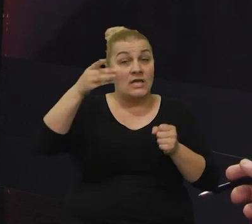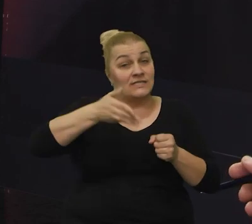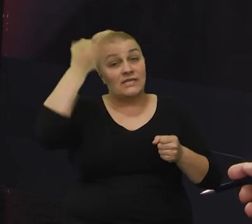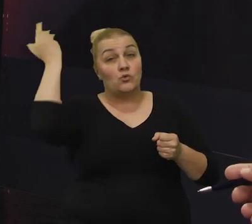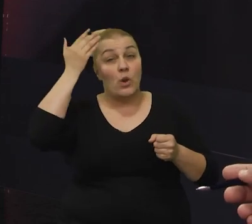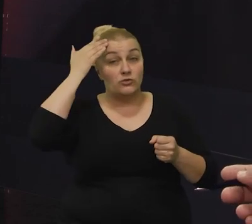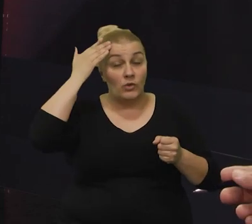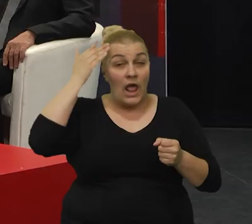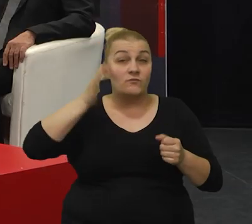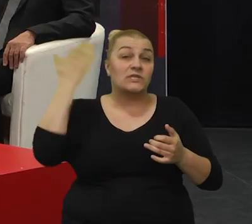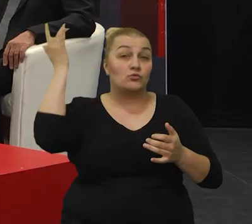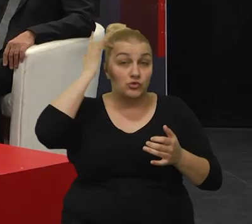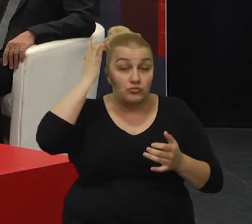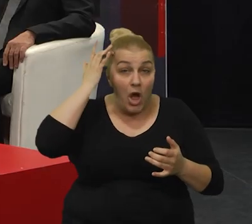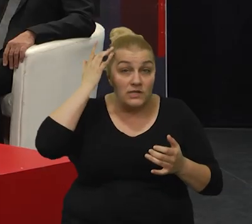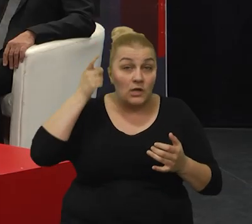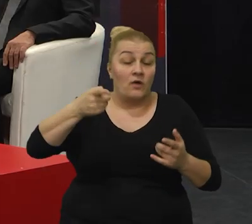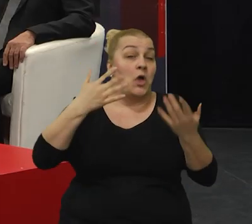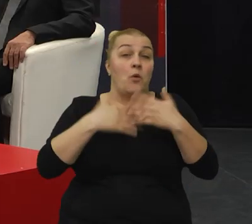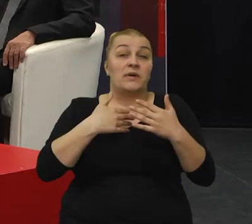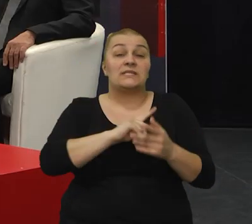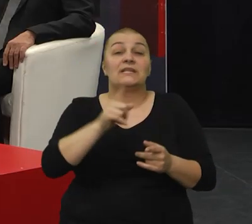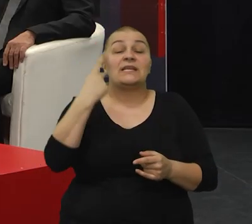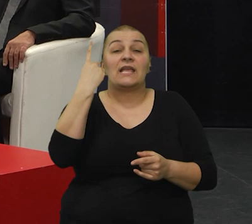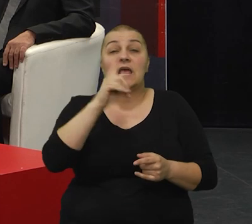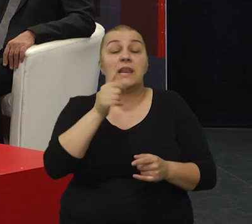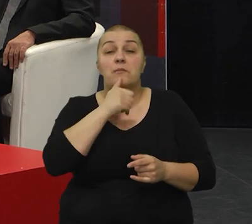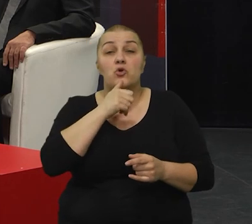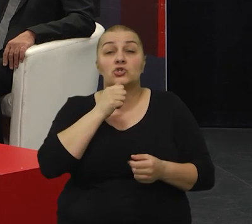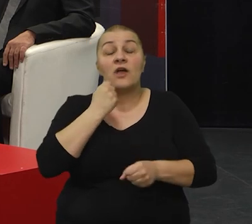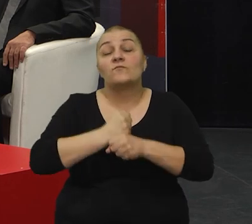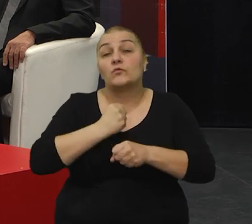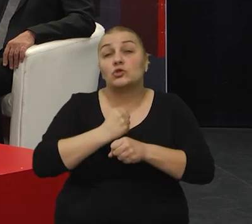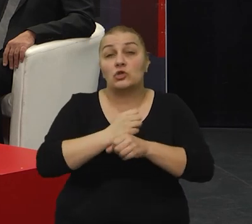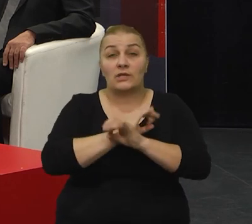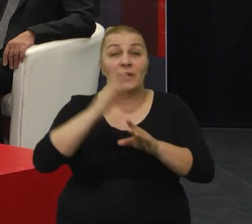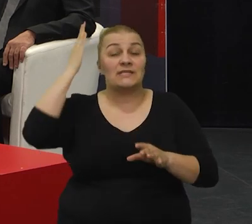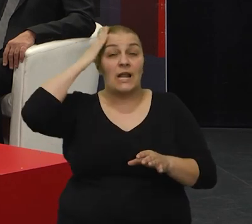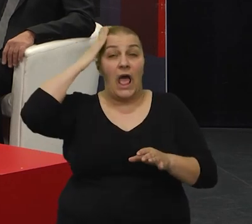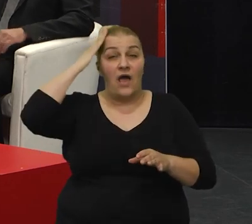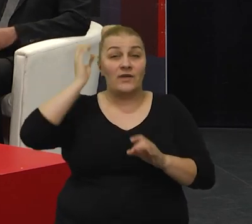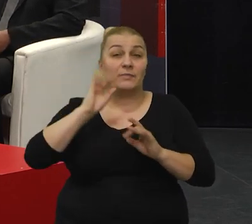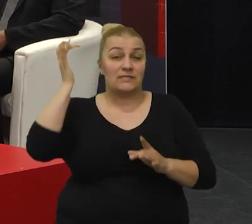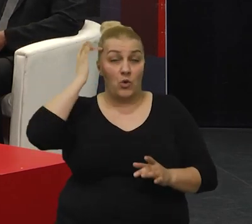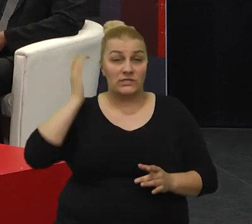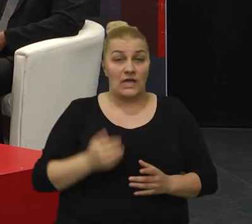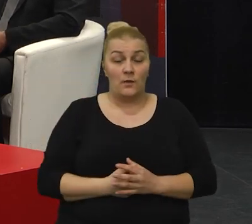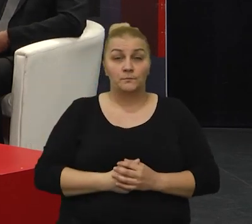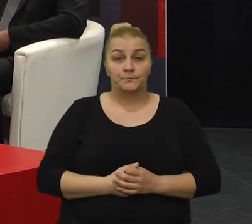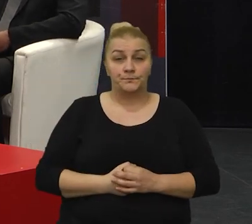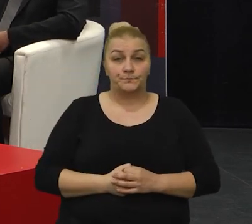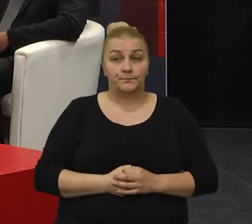su mozak i ona je operacija, jer niti jedna operacija ne može funkcionirati bez glave, bez